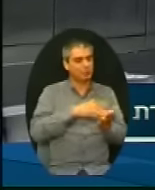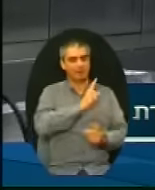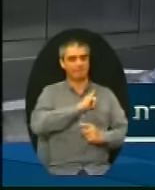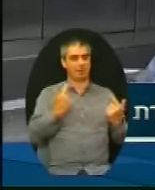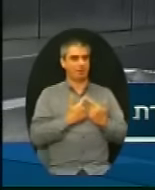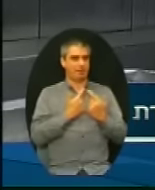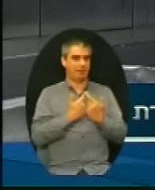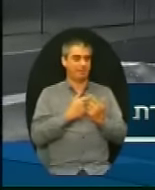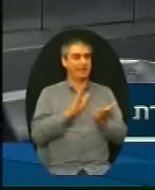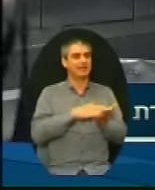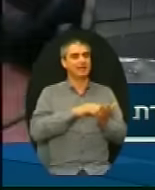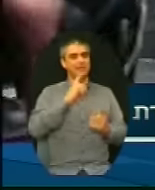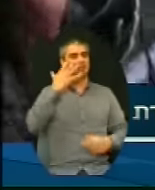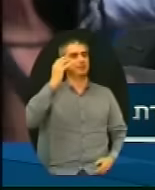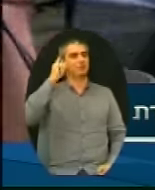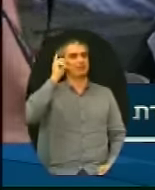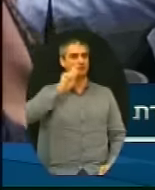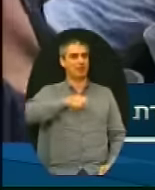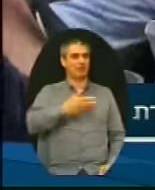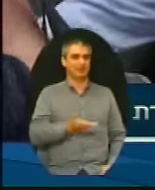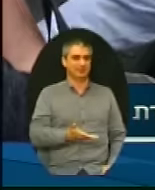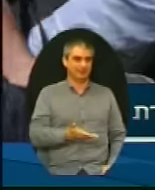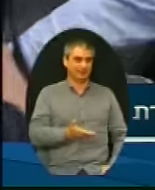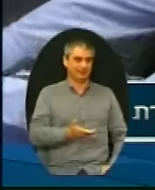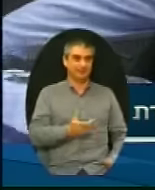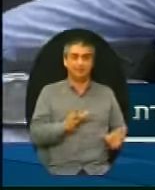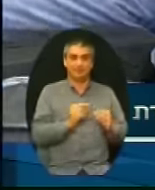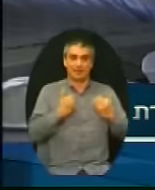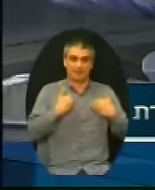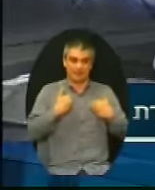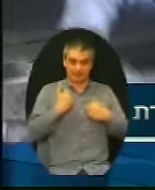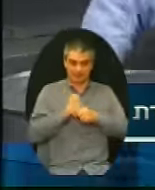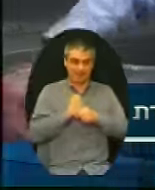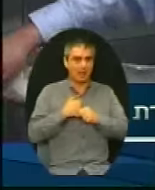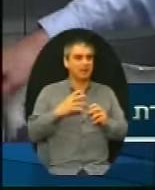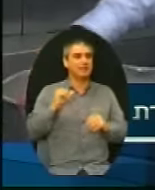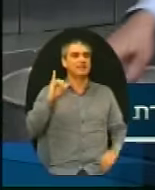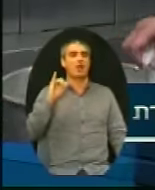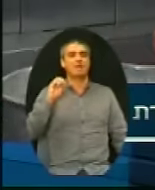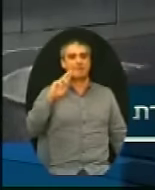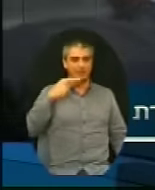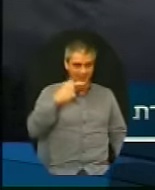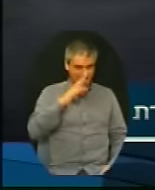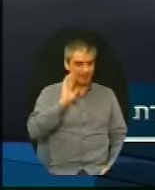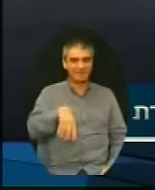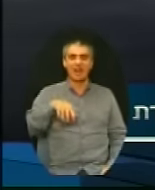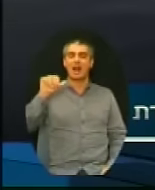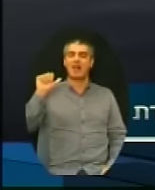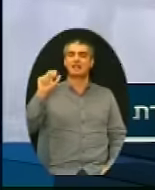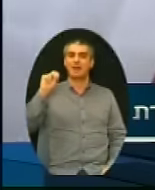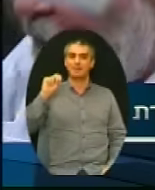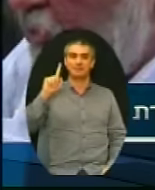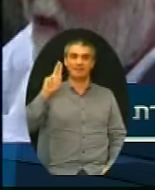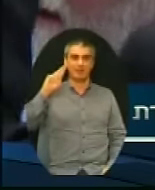מלחמה, ריבת היובל של הכנסת, יחד איתי במלאכה עשו יעקב מרגי ואיילת נחמיאס